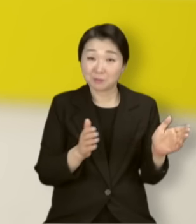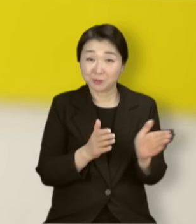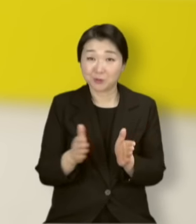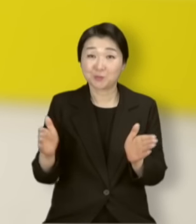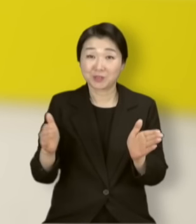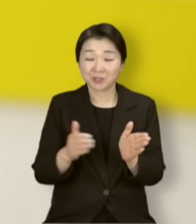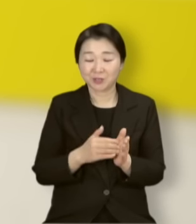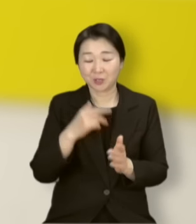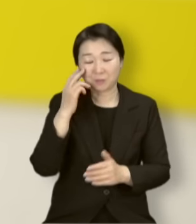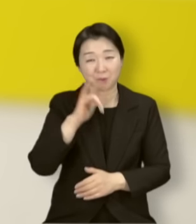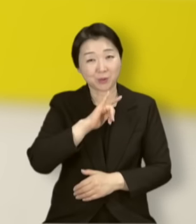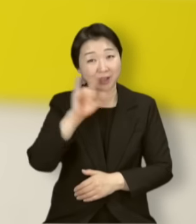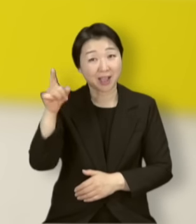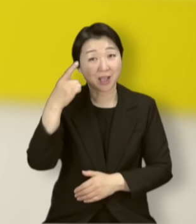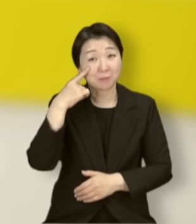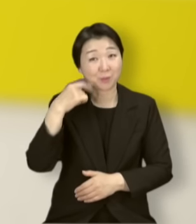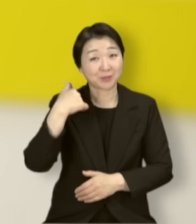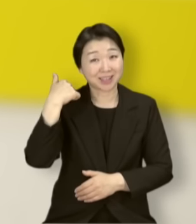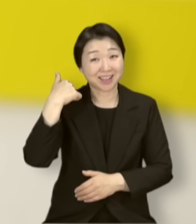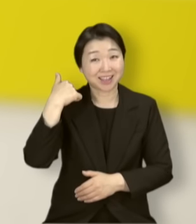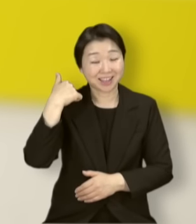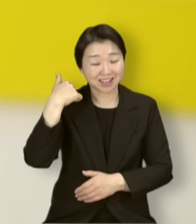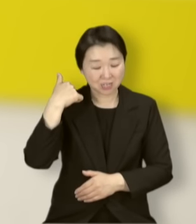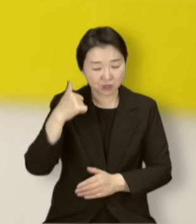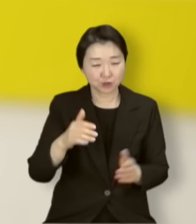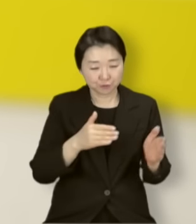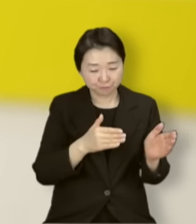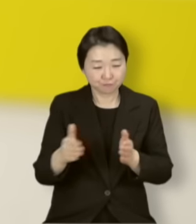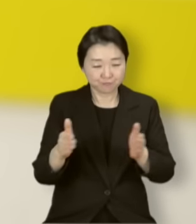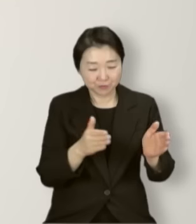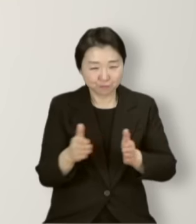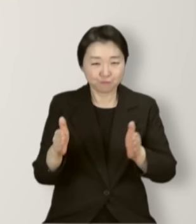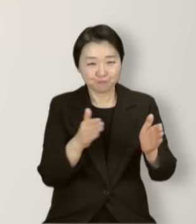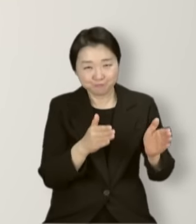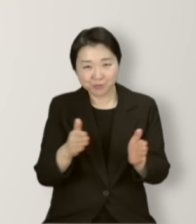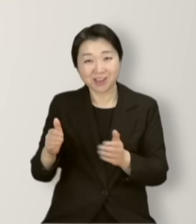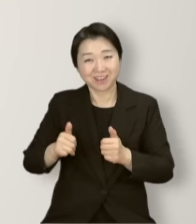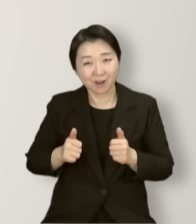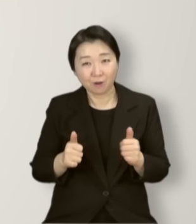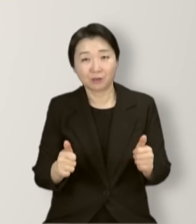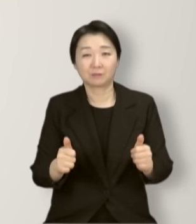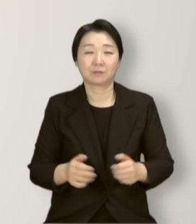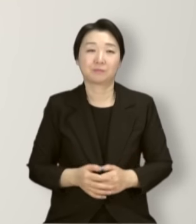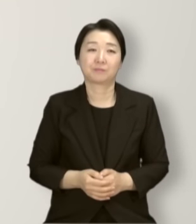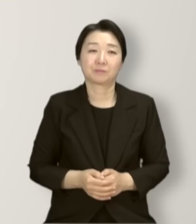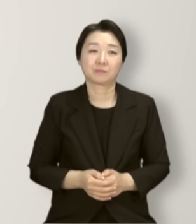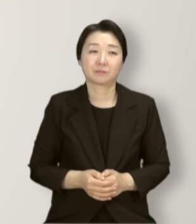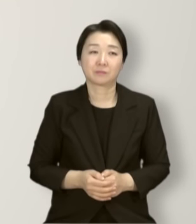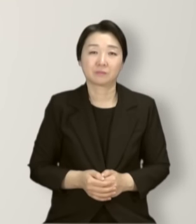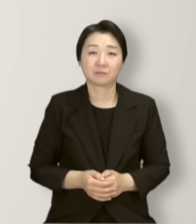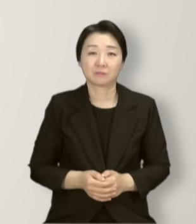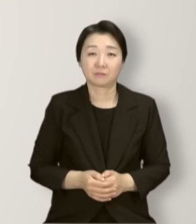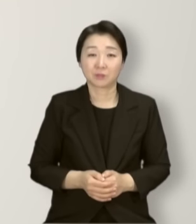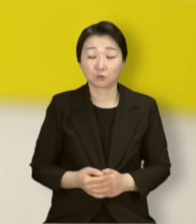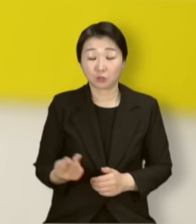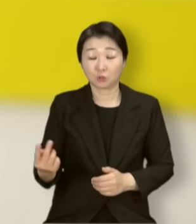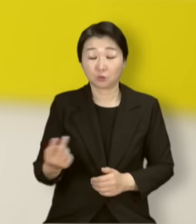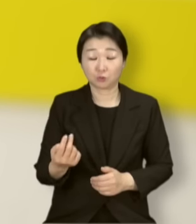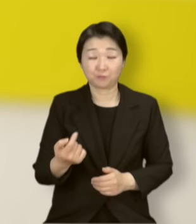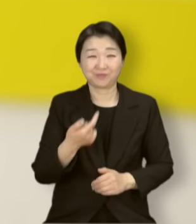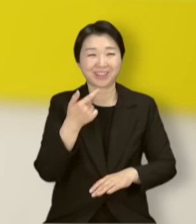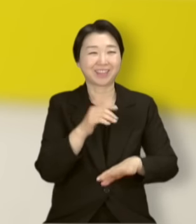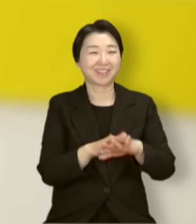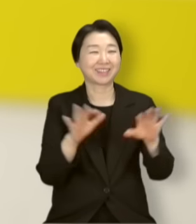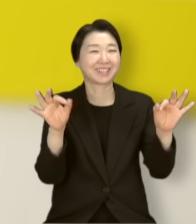준비해서 미국으로 가자. 그래서 준비를 차곡차곡 하다가 네. 잠시 이제 대전에 내려와 살게 됐어요.